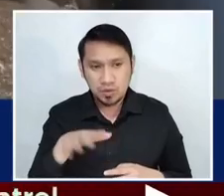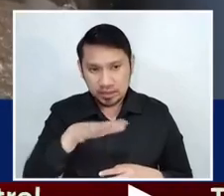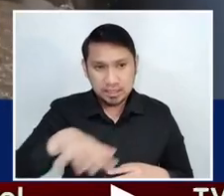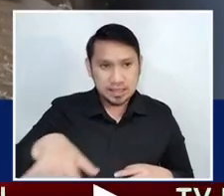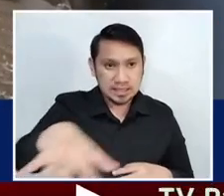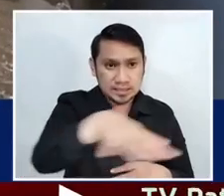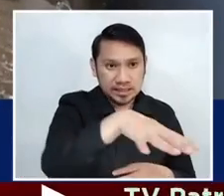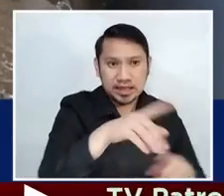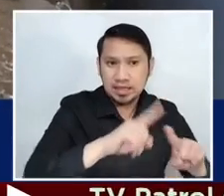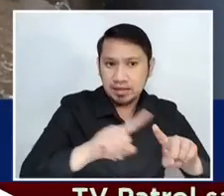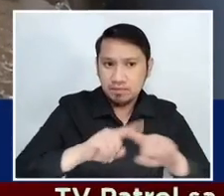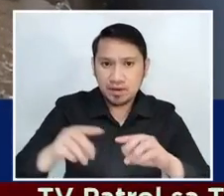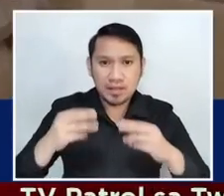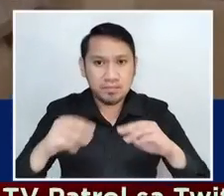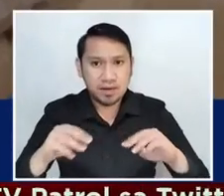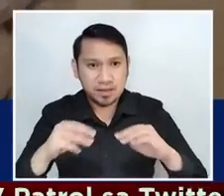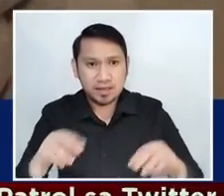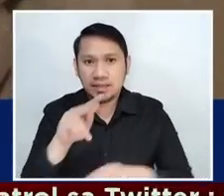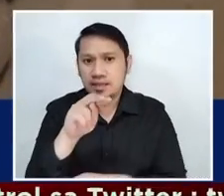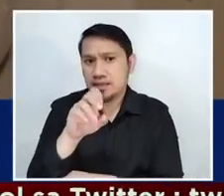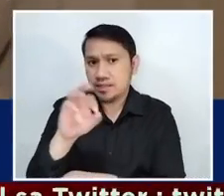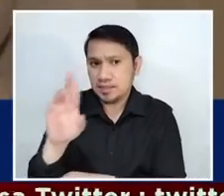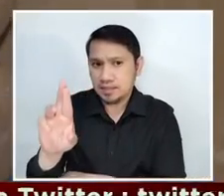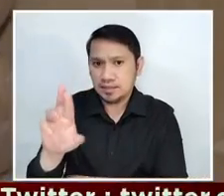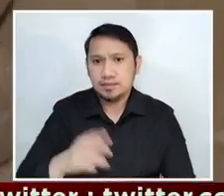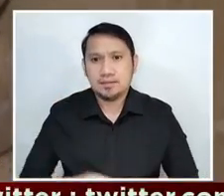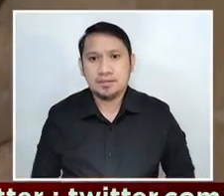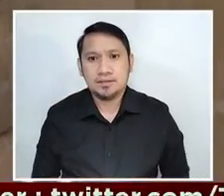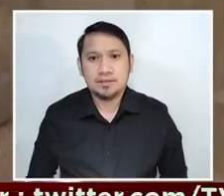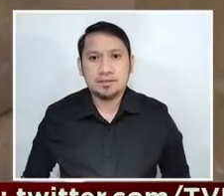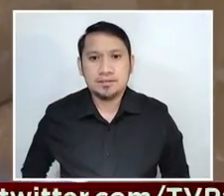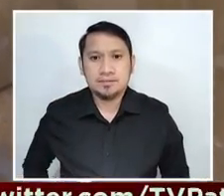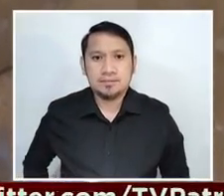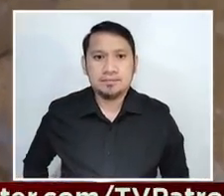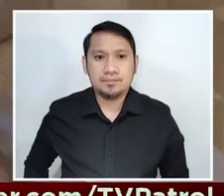Manila. Lady Vicencio, ABS-CBN News.